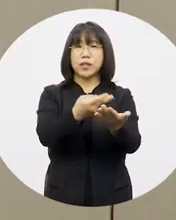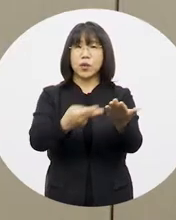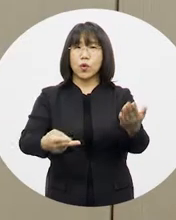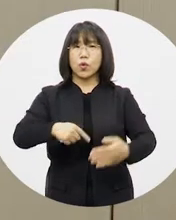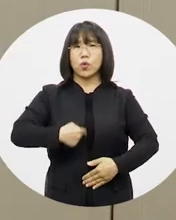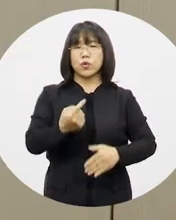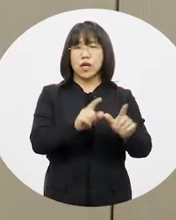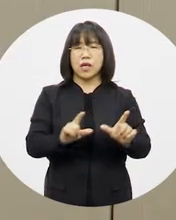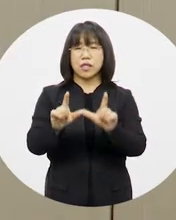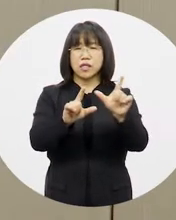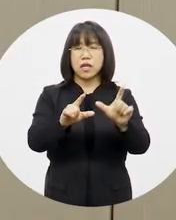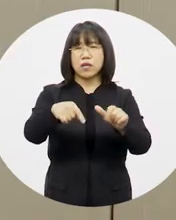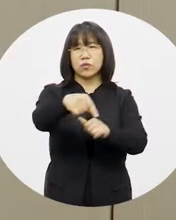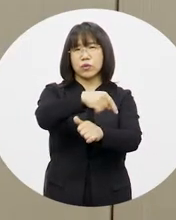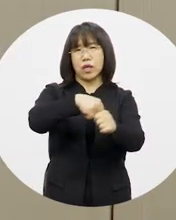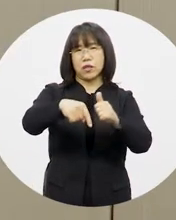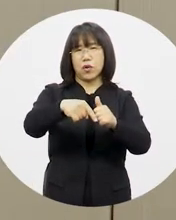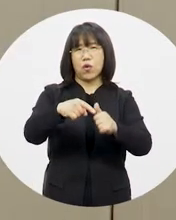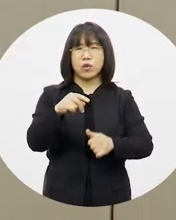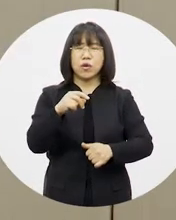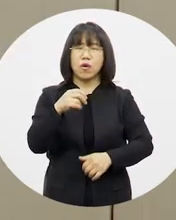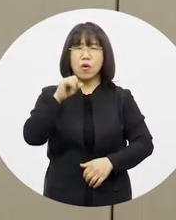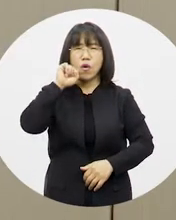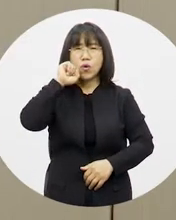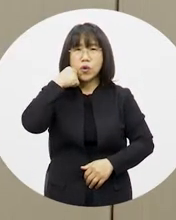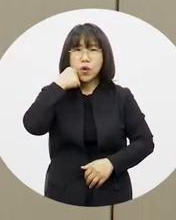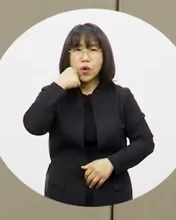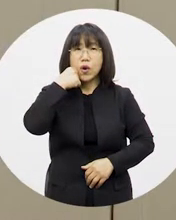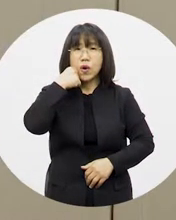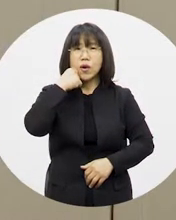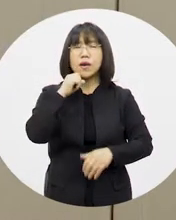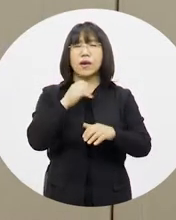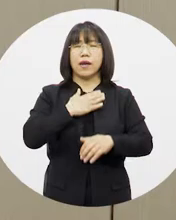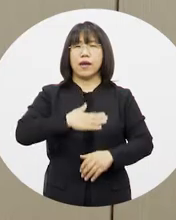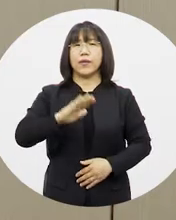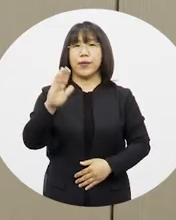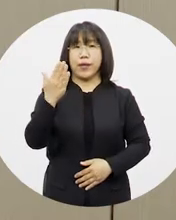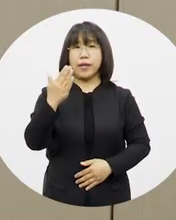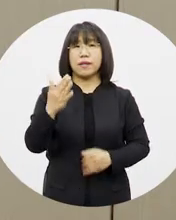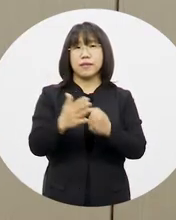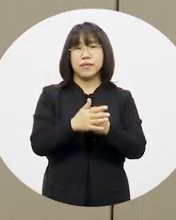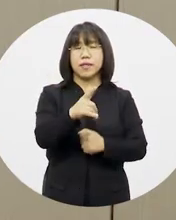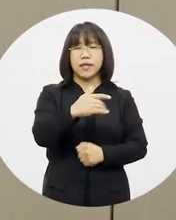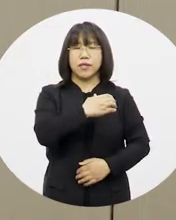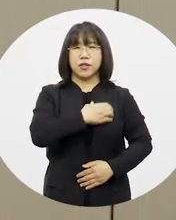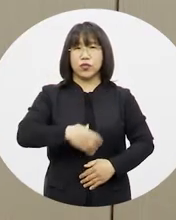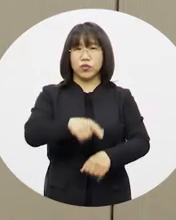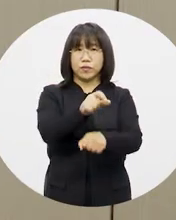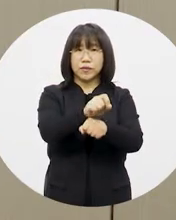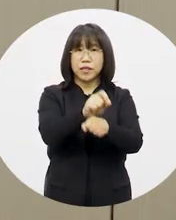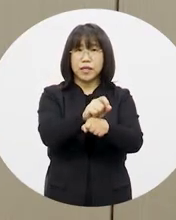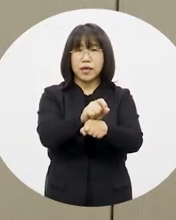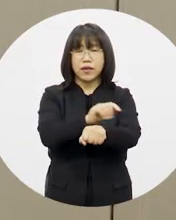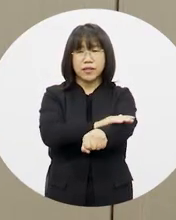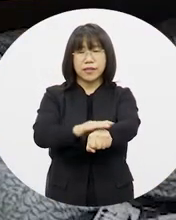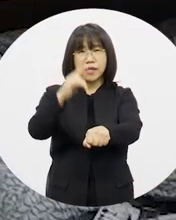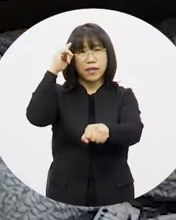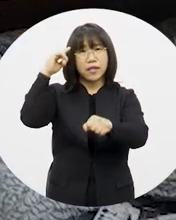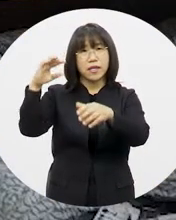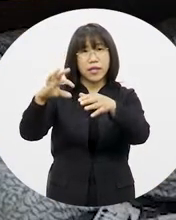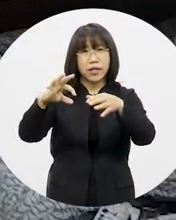어렵게 생활하던 한 구민의 사정을 알게 되었습니다. 동 희망드림단원이 주민센터와